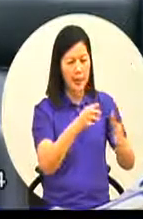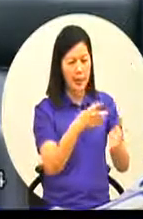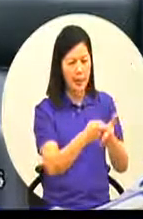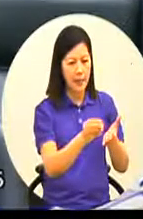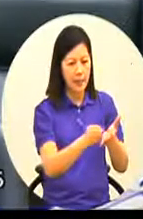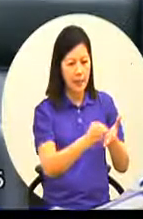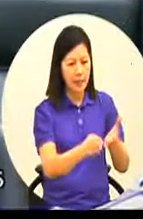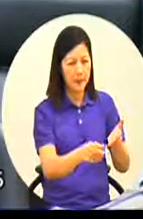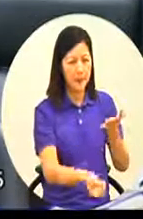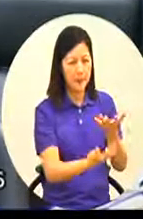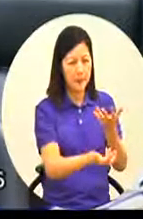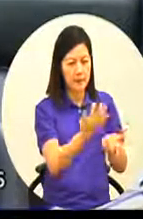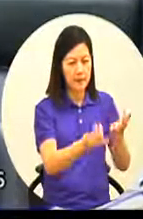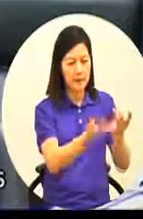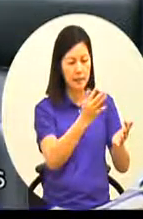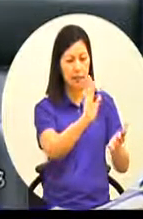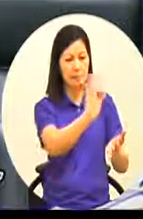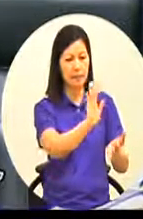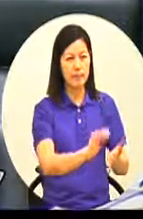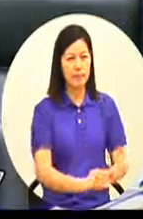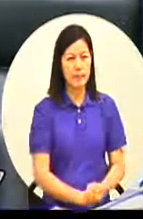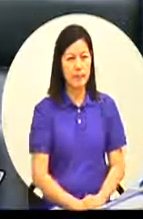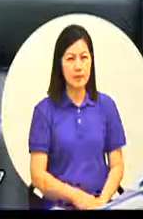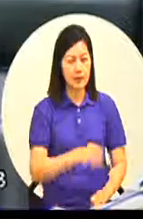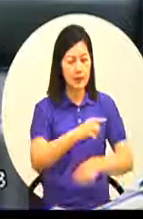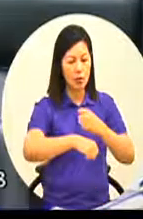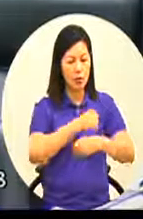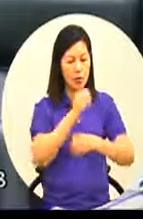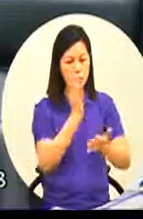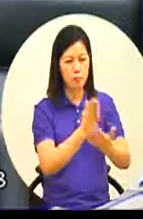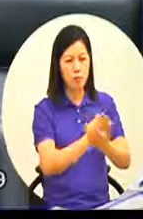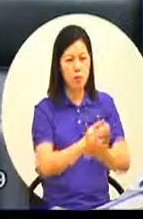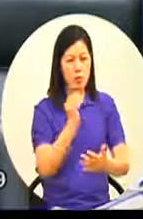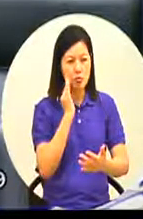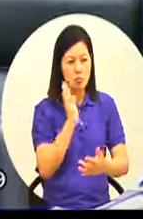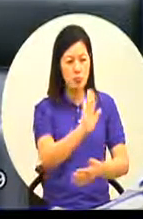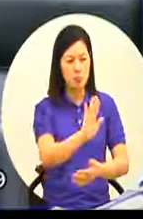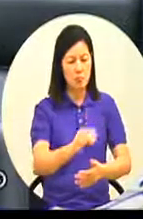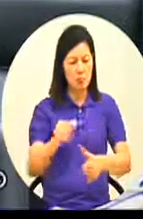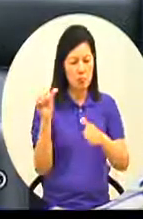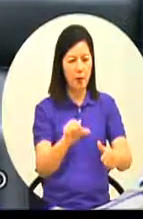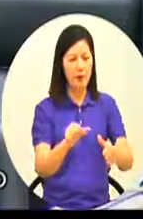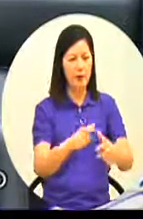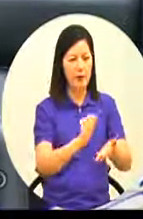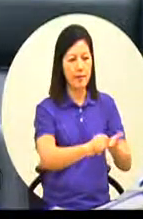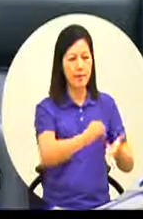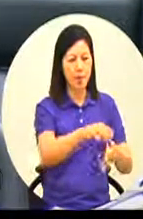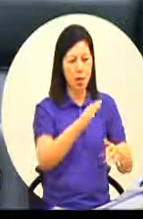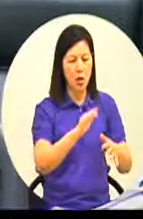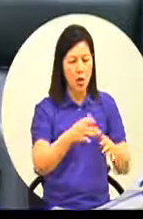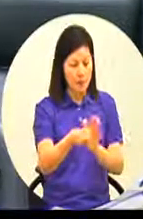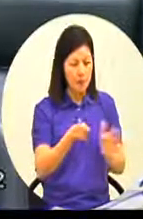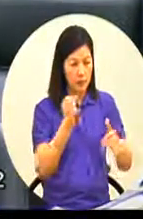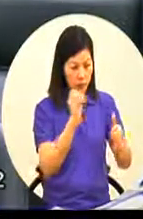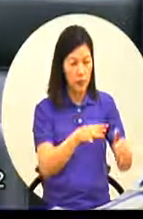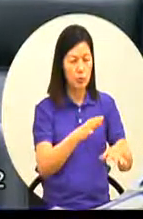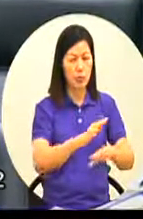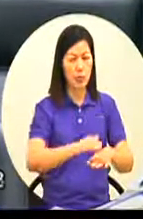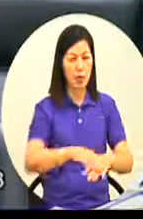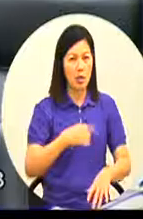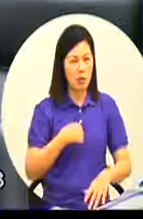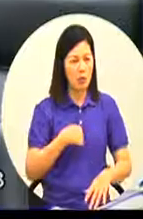炮竹，还有烧这个金纸这个活动，否则就会开火哈。他们就会去事先的去告知这样子哦。本